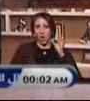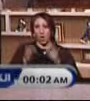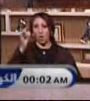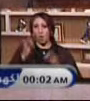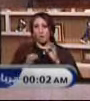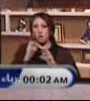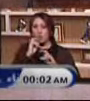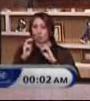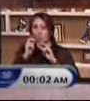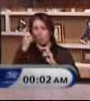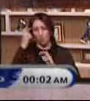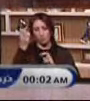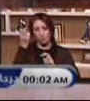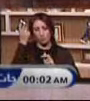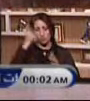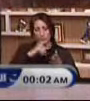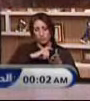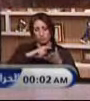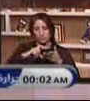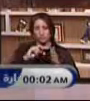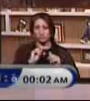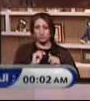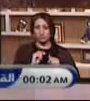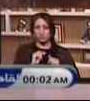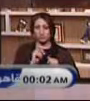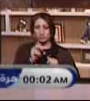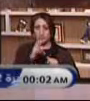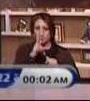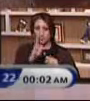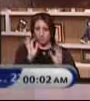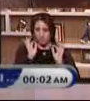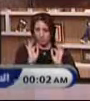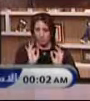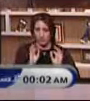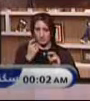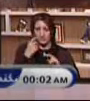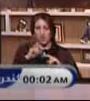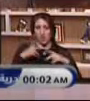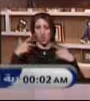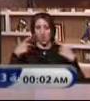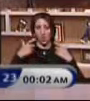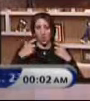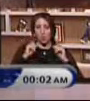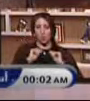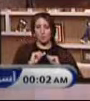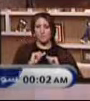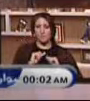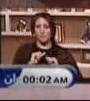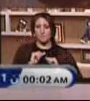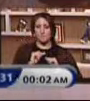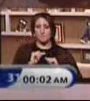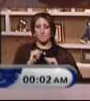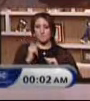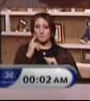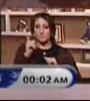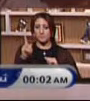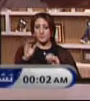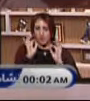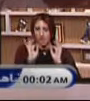الا ايها الزاجر انت اللي بتزجرني احضر الوغى الحروب يعني، وان اشهد اللذات. هل انت